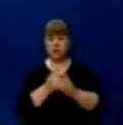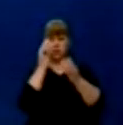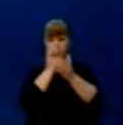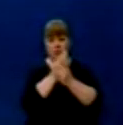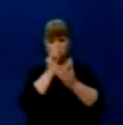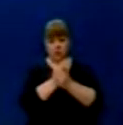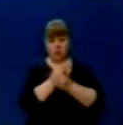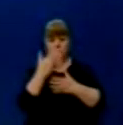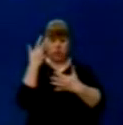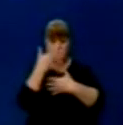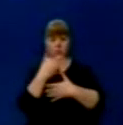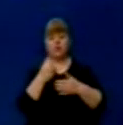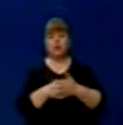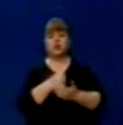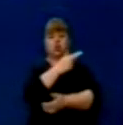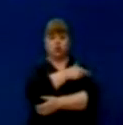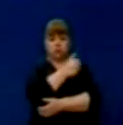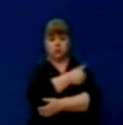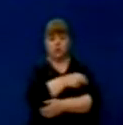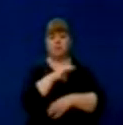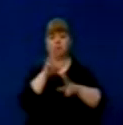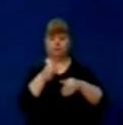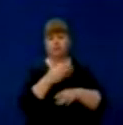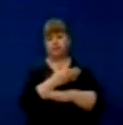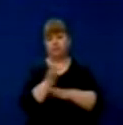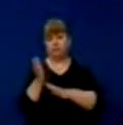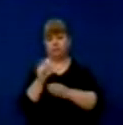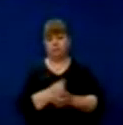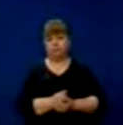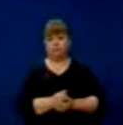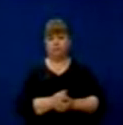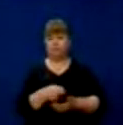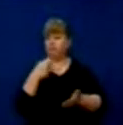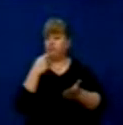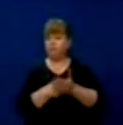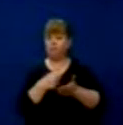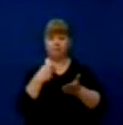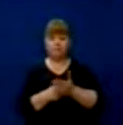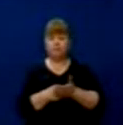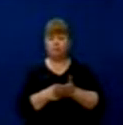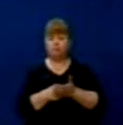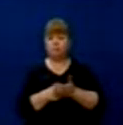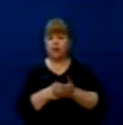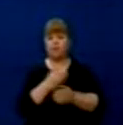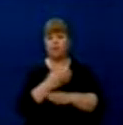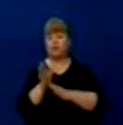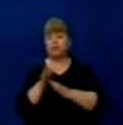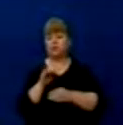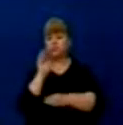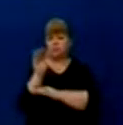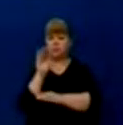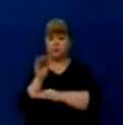operatorëve ekonomik dhe institucioneve shëndetësore ka pas vonesa në urdhër blerjet që kanë reflektu edhe në këtë vonesë të cilën e përmendëm,